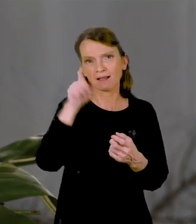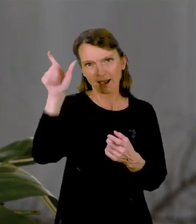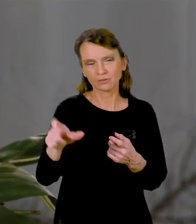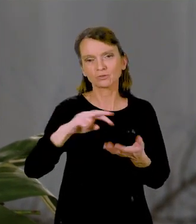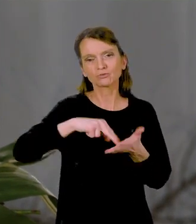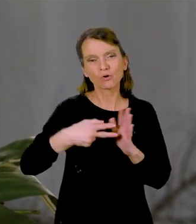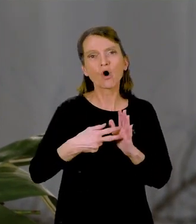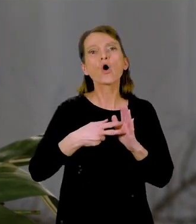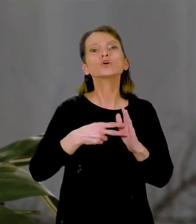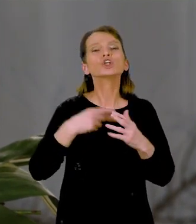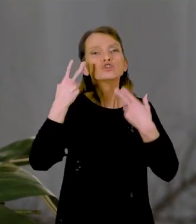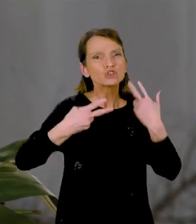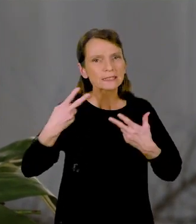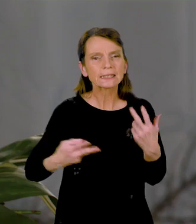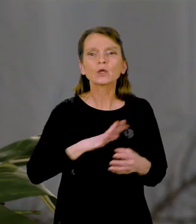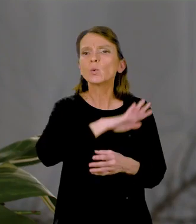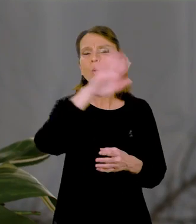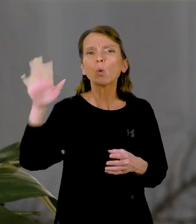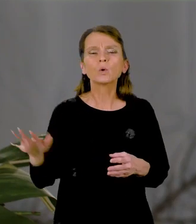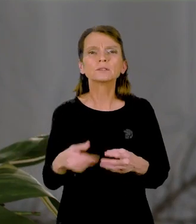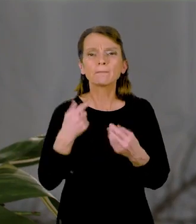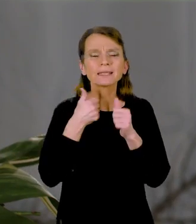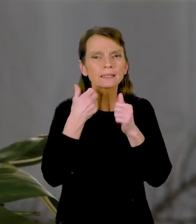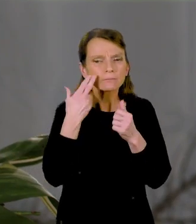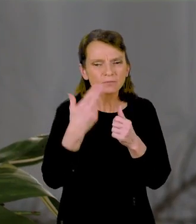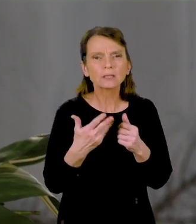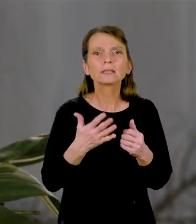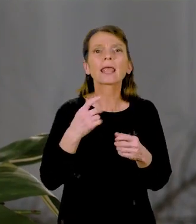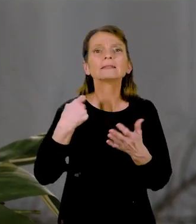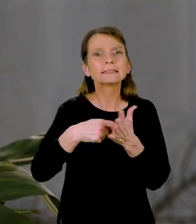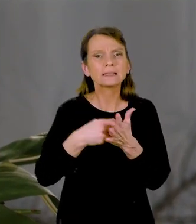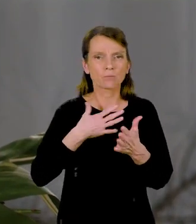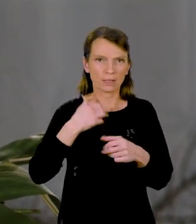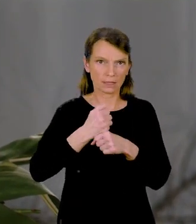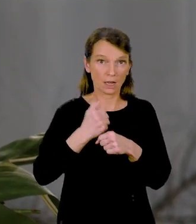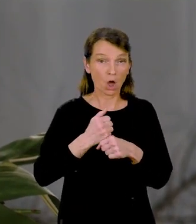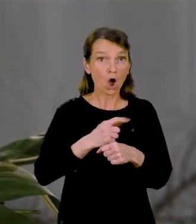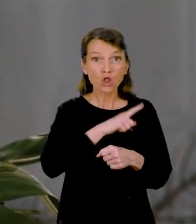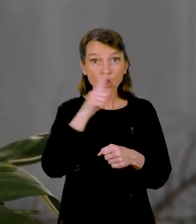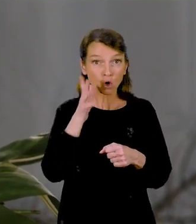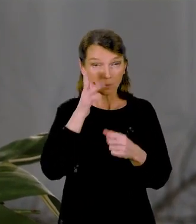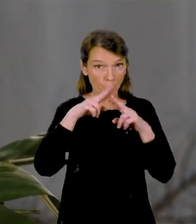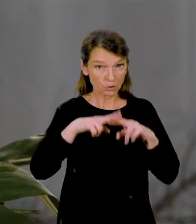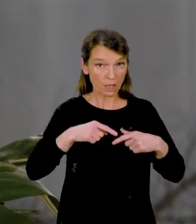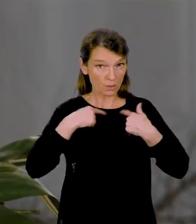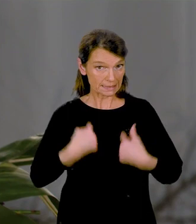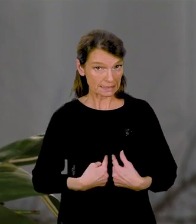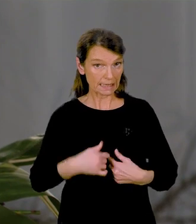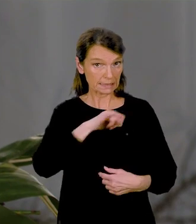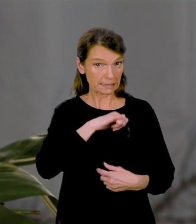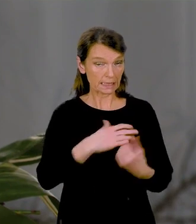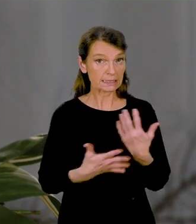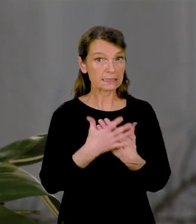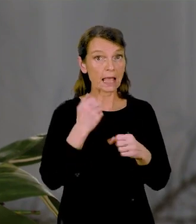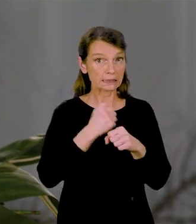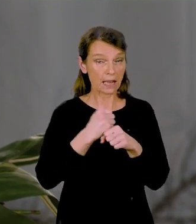strokovni žiriji in vsem ostalim, ki opažate in cenite moje delo. Dokler bo obstajal iskren interes za gledališko ustvarjalnost na